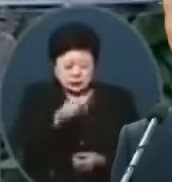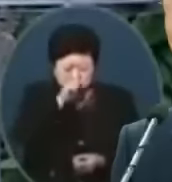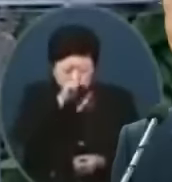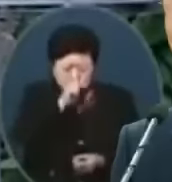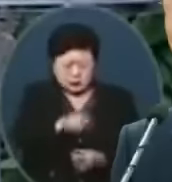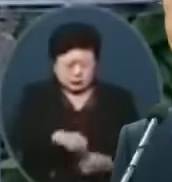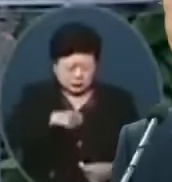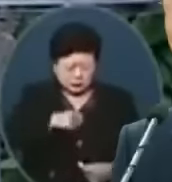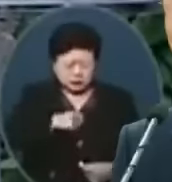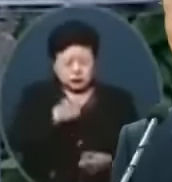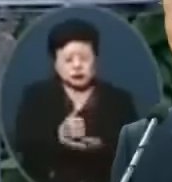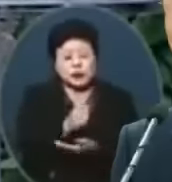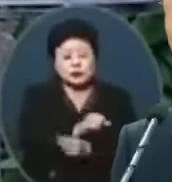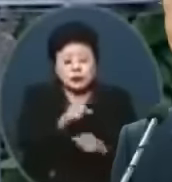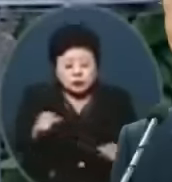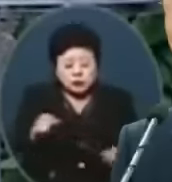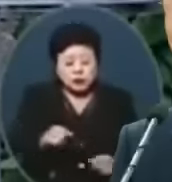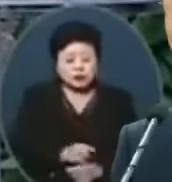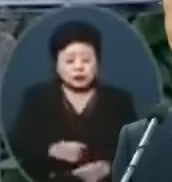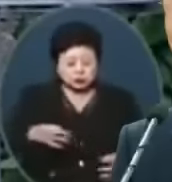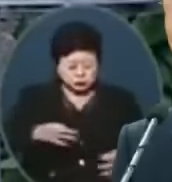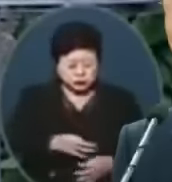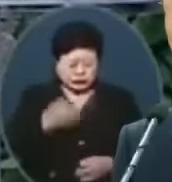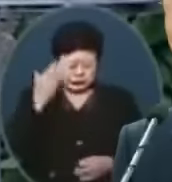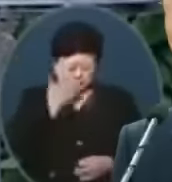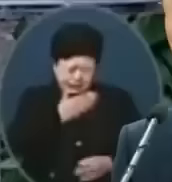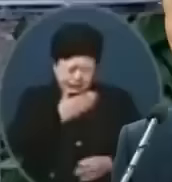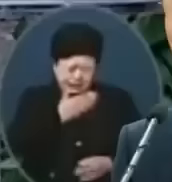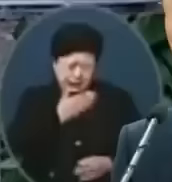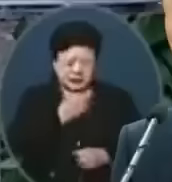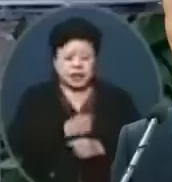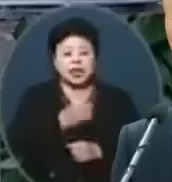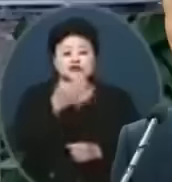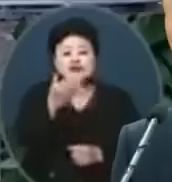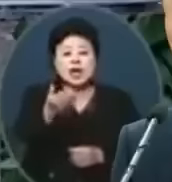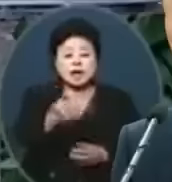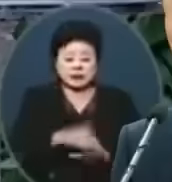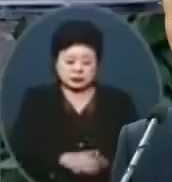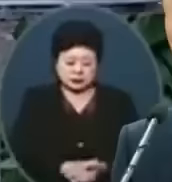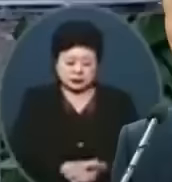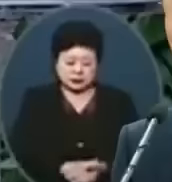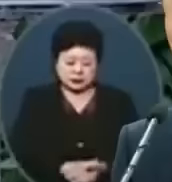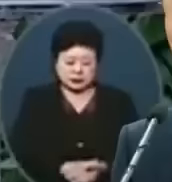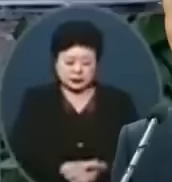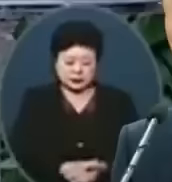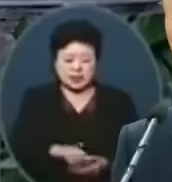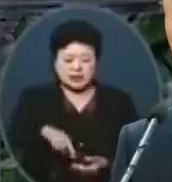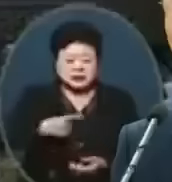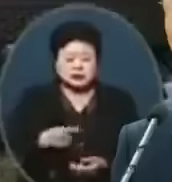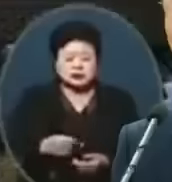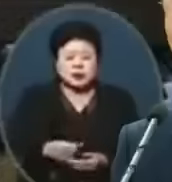이로우사 우리 죄를 사하시며 모든 불의에서 우리를 깨끗이 하실 것이라고 말씀하는 것입니다. 스스로 자백하는 것을 하나님은